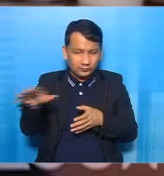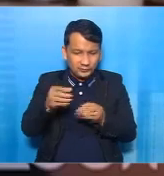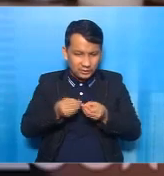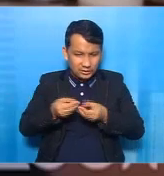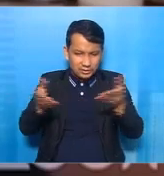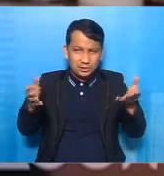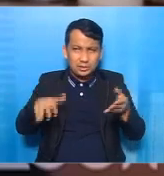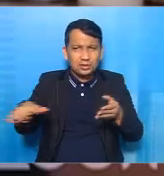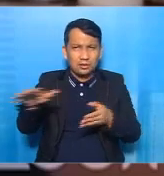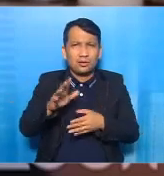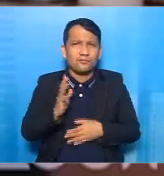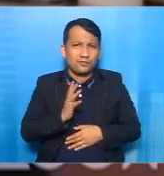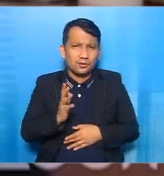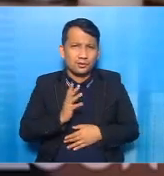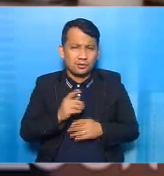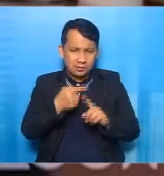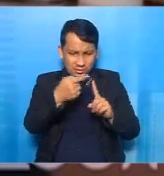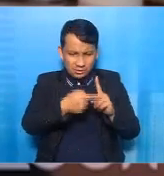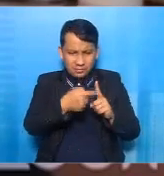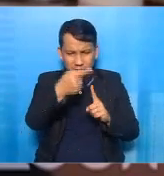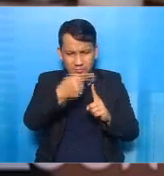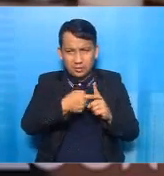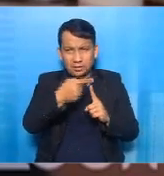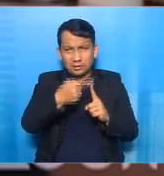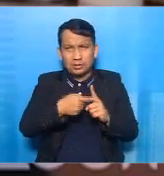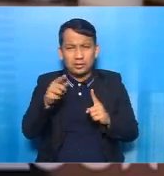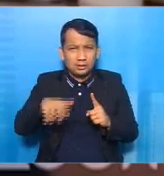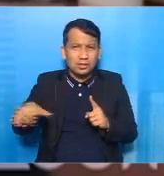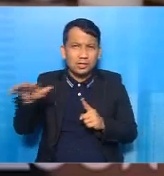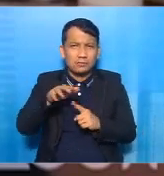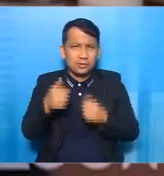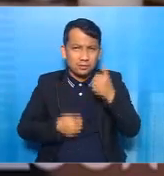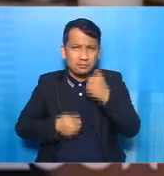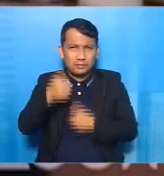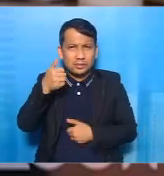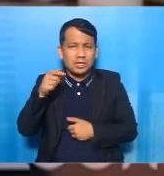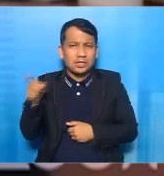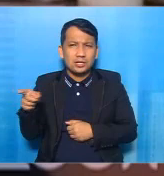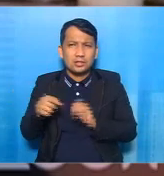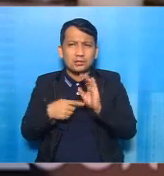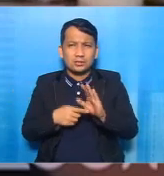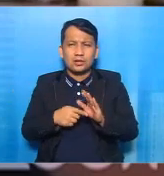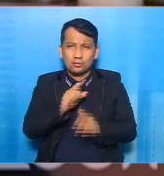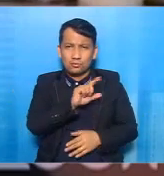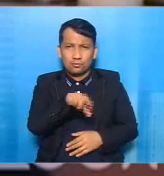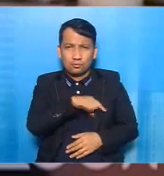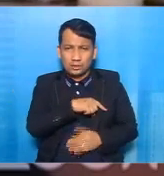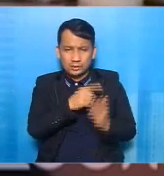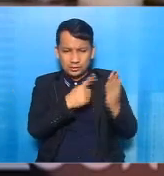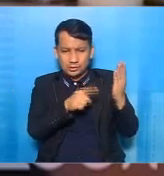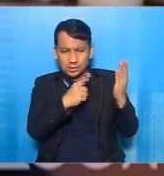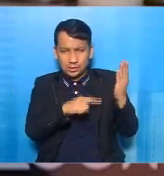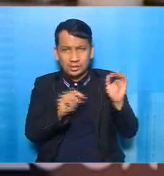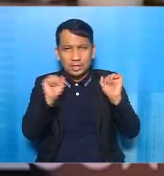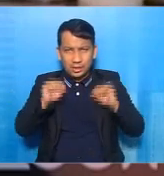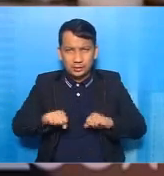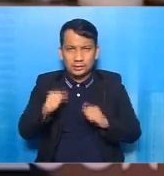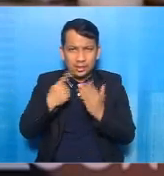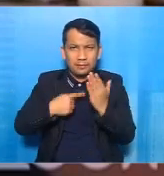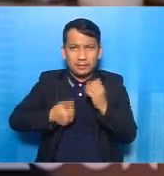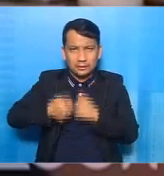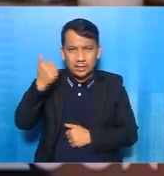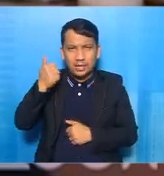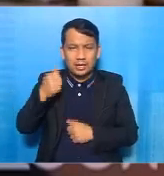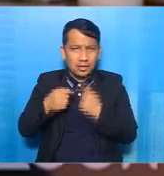distributed, lahat po maayos po yung temperatura. Lahat po ay nakapasa dun sa sinasabi nating quality check bago po naibigay sa ating